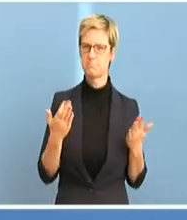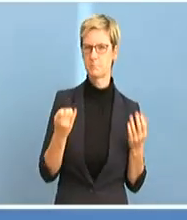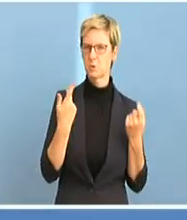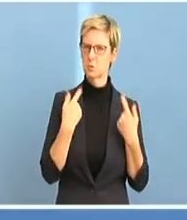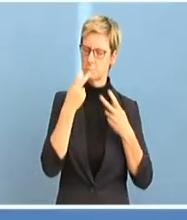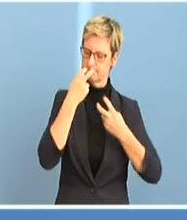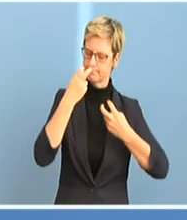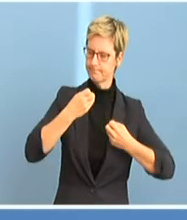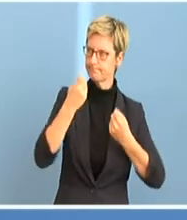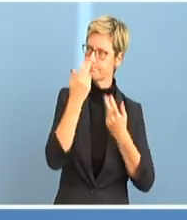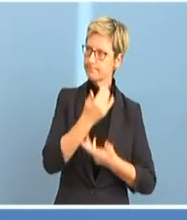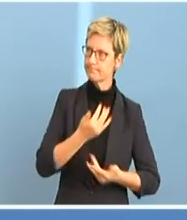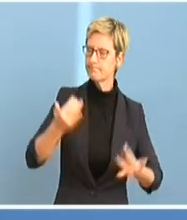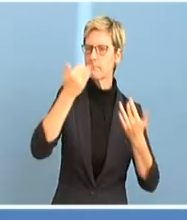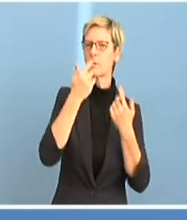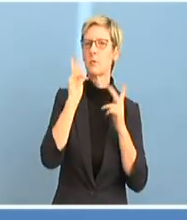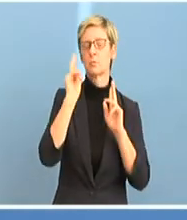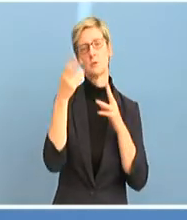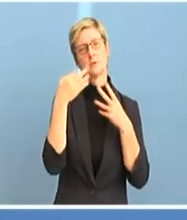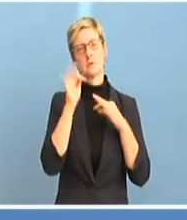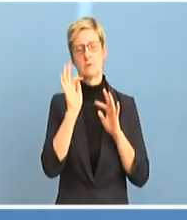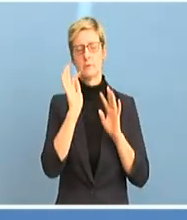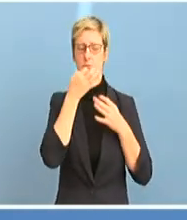man Antworten drauf finden. Herr Linke.